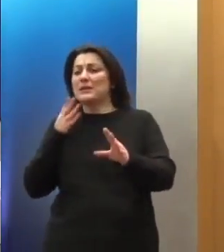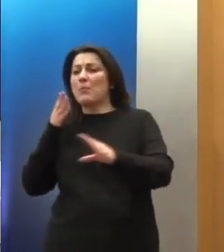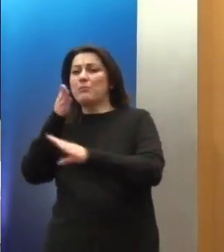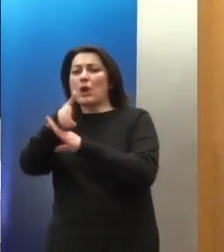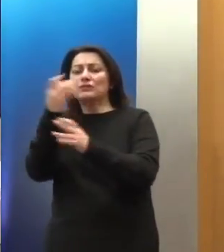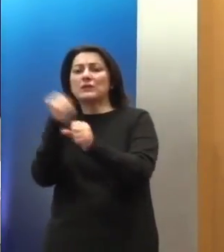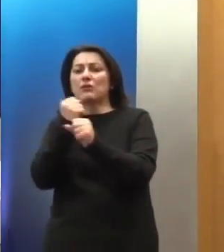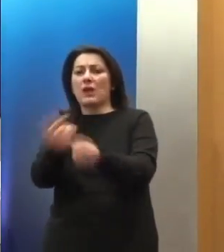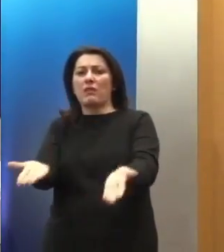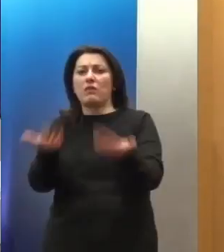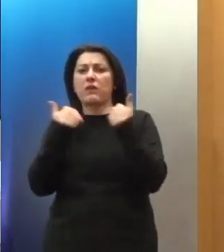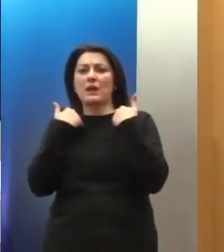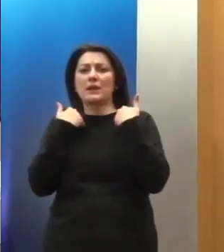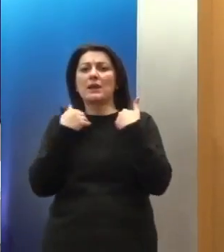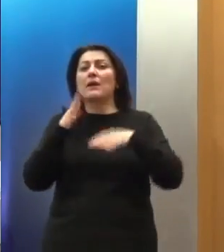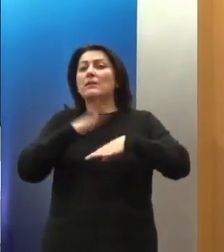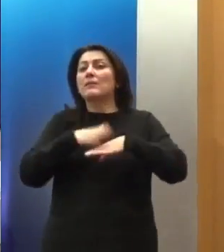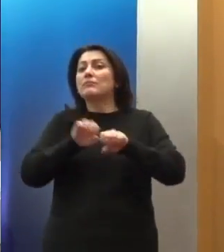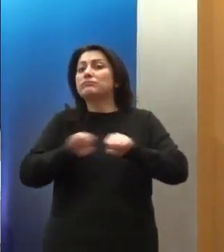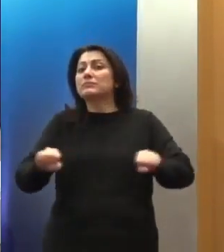κρίσης και αντιμετώπιση της κρίσης.